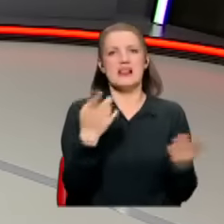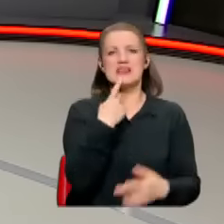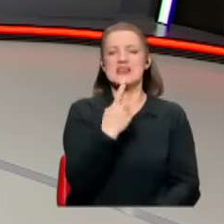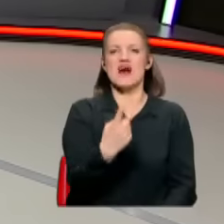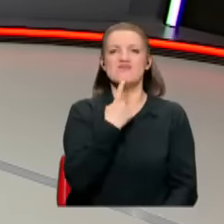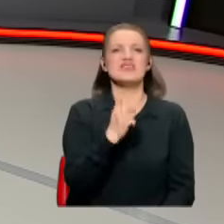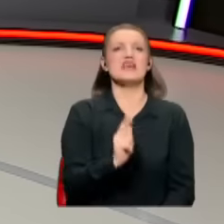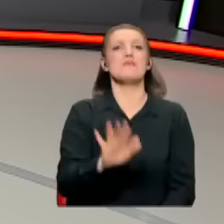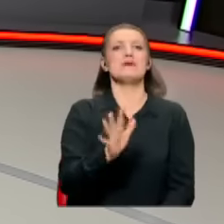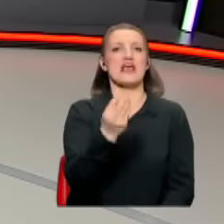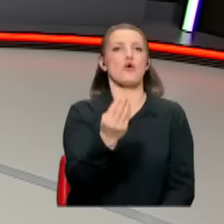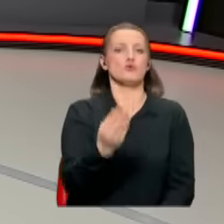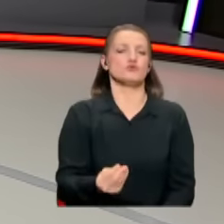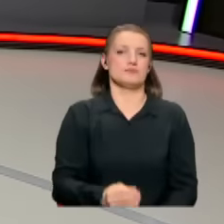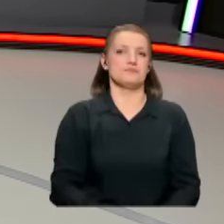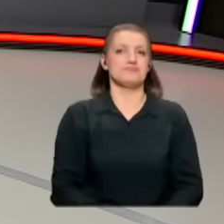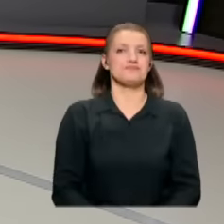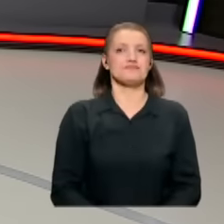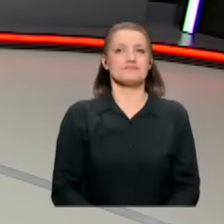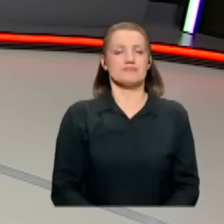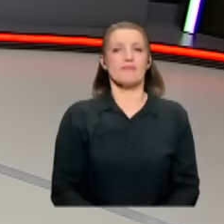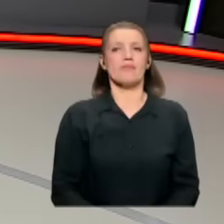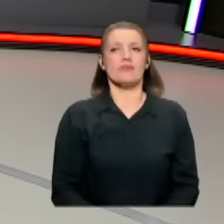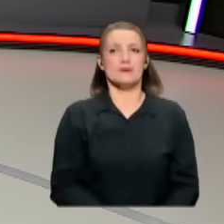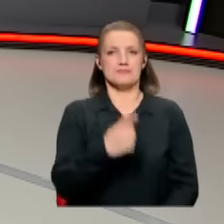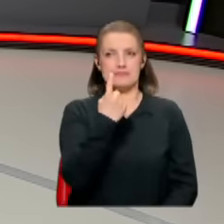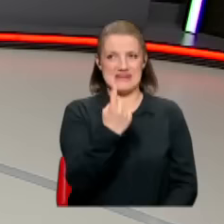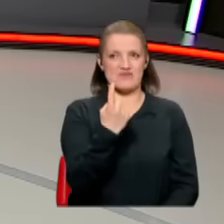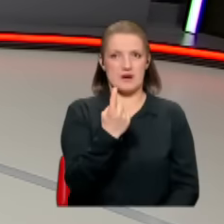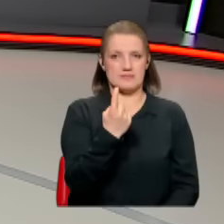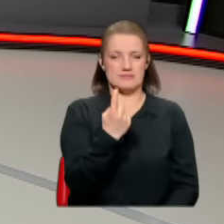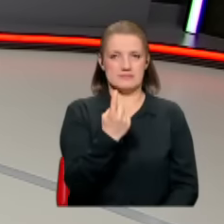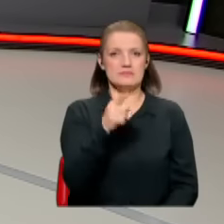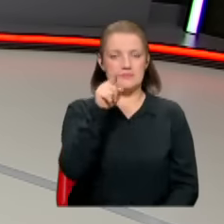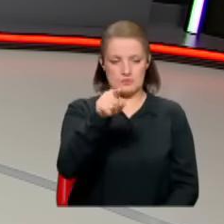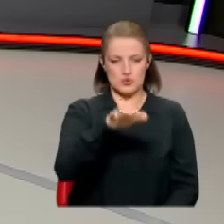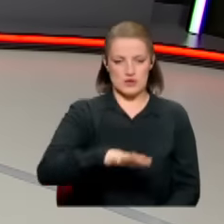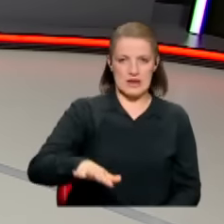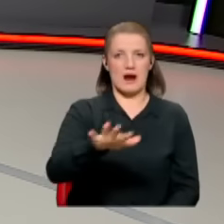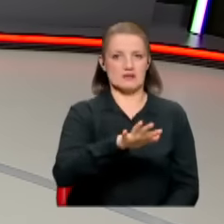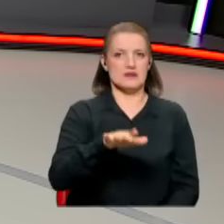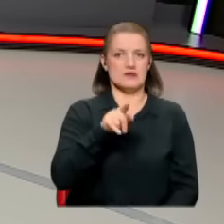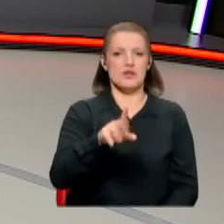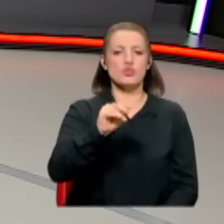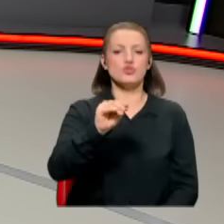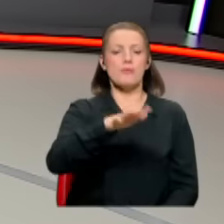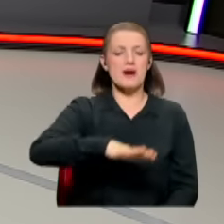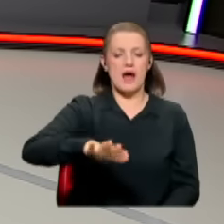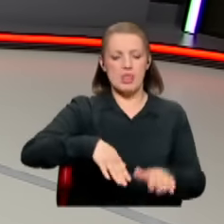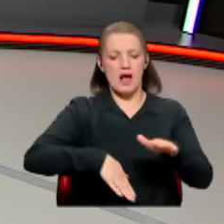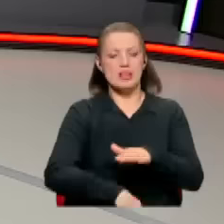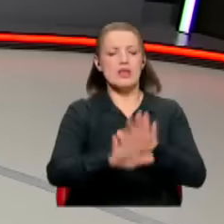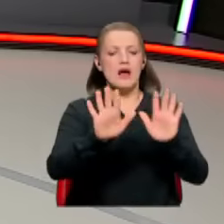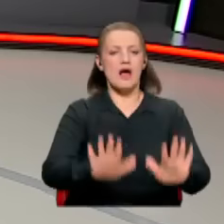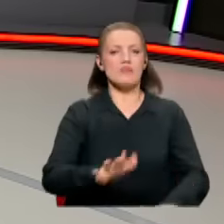laf edilmese iyi olur. Yani bir defa buralarda toprağın altında kalmış,